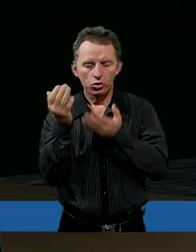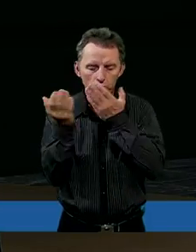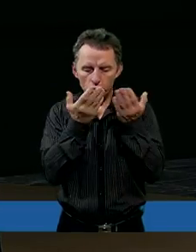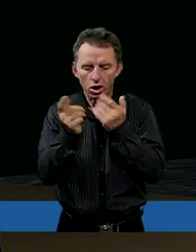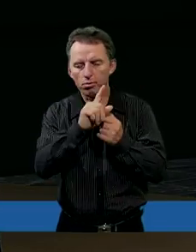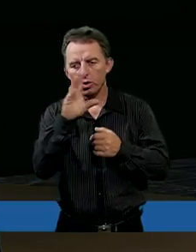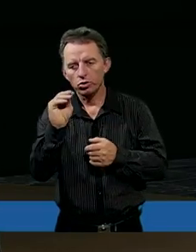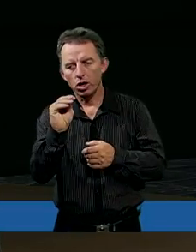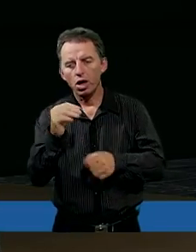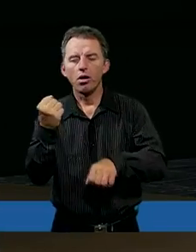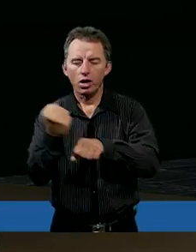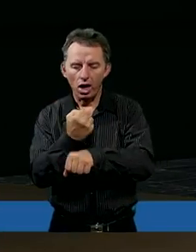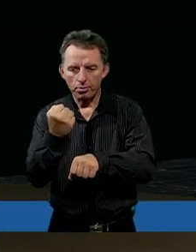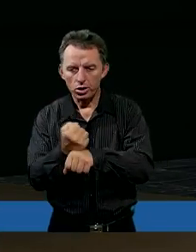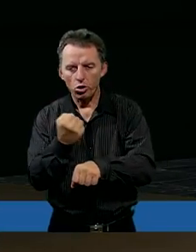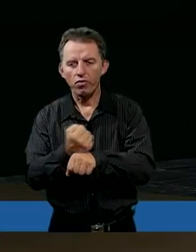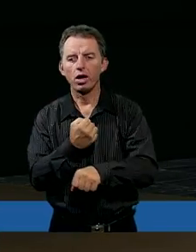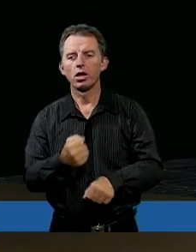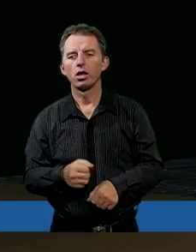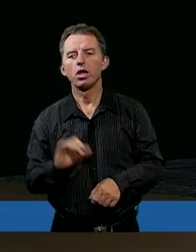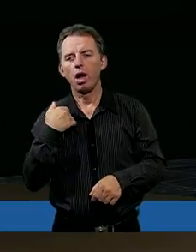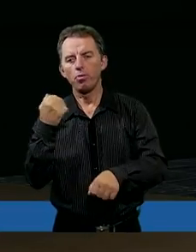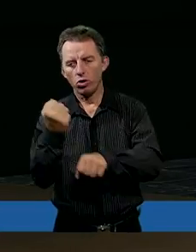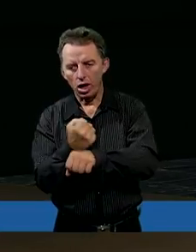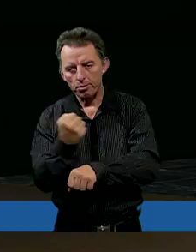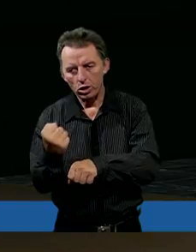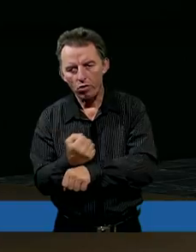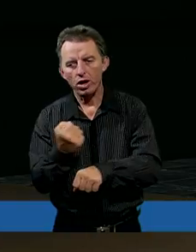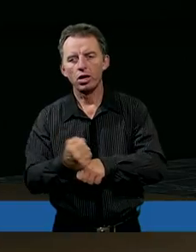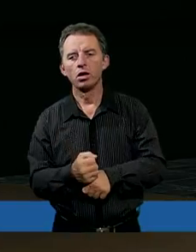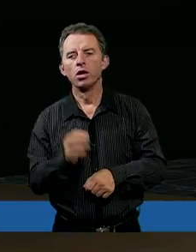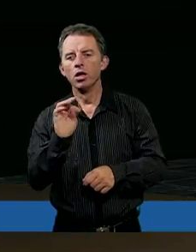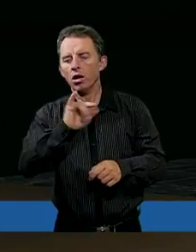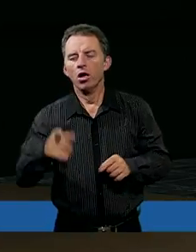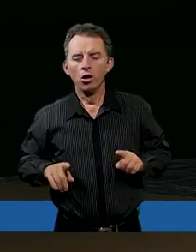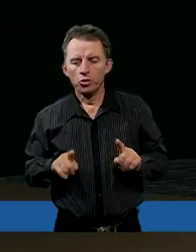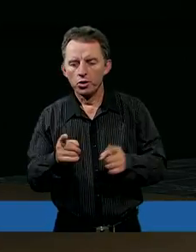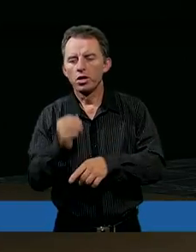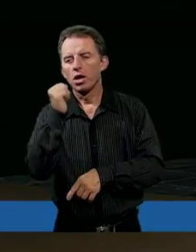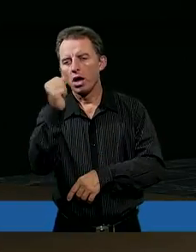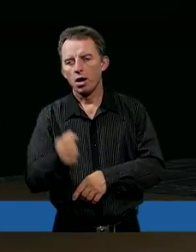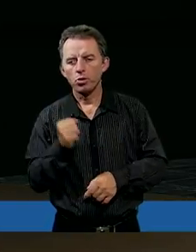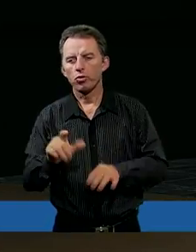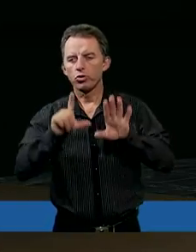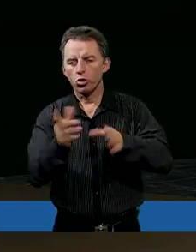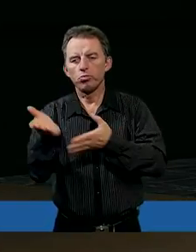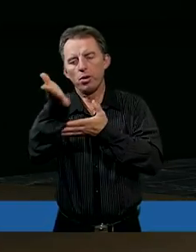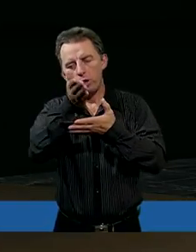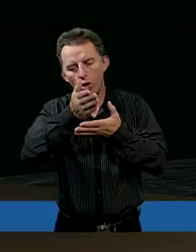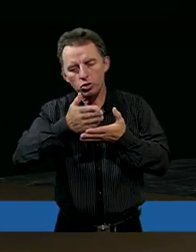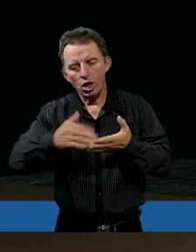czytamy, że był kamienowany. A jak był kamienowany, tak jak w Dziejach Apostolskich, w 7